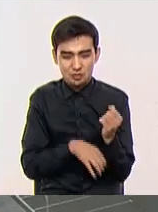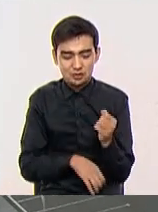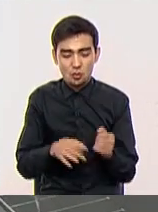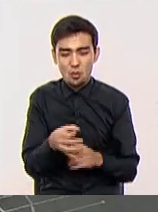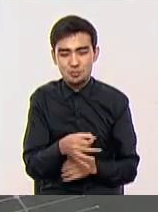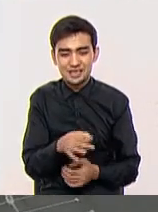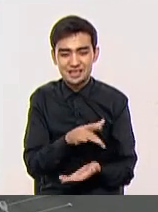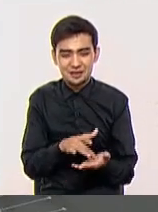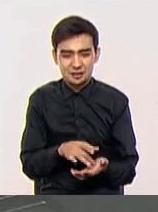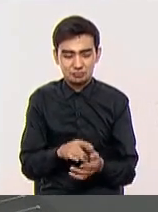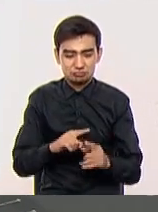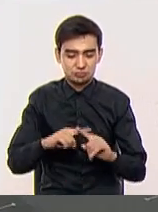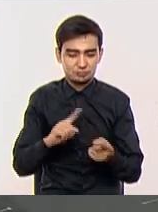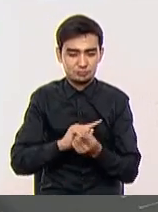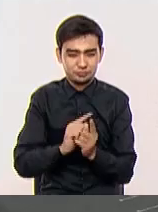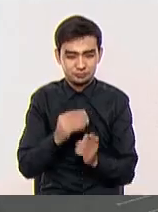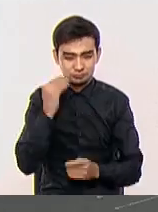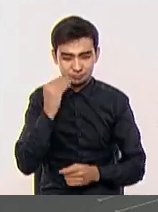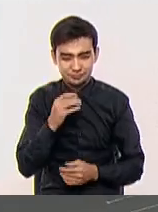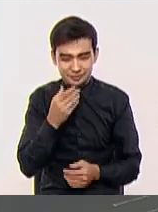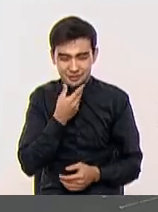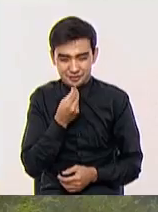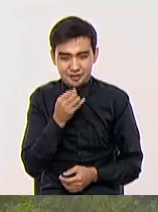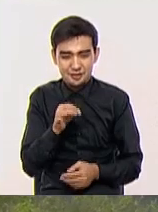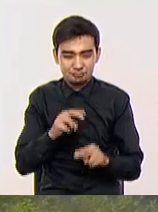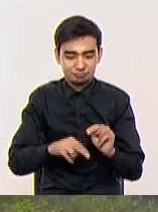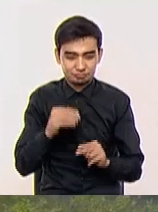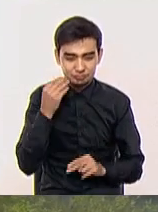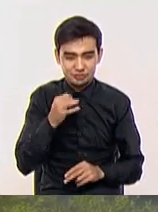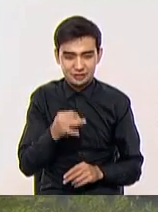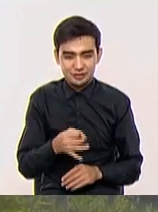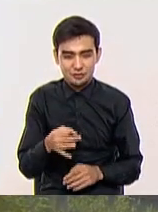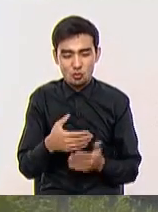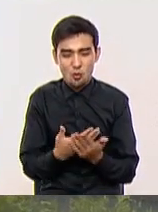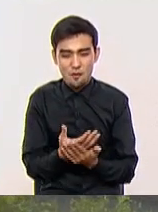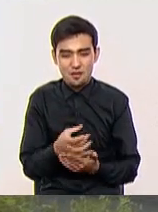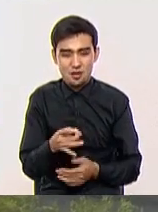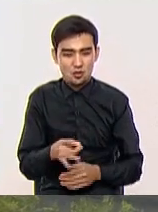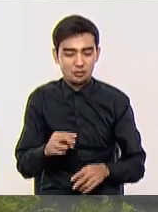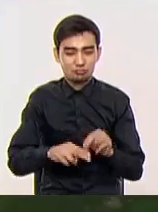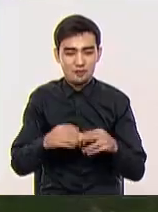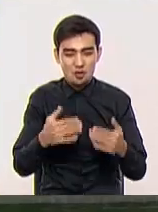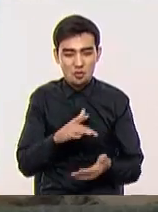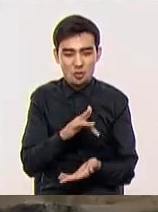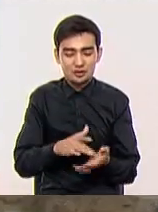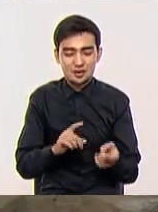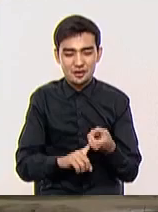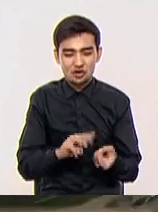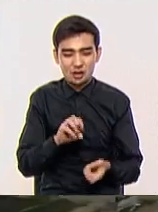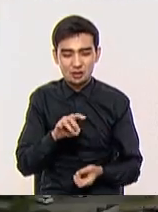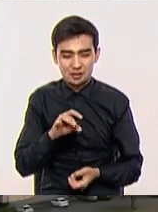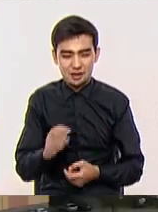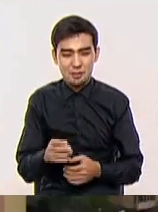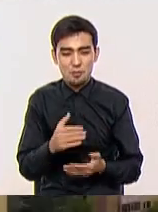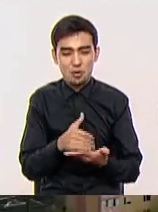орталығы адам танымастай өзгерген. Әсіресе құрылыс қарқын алып, жаңа ықшам аудандар салынды. Қала күніне орай шаңырақ бағдарламасымен